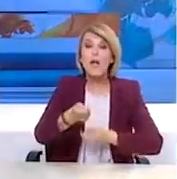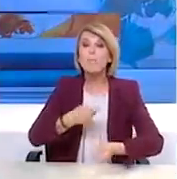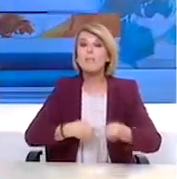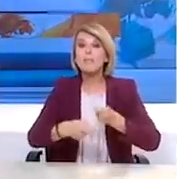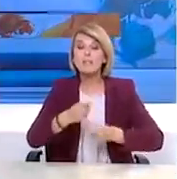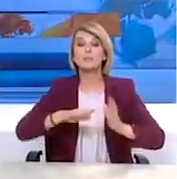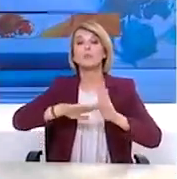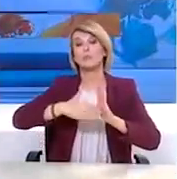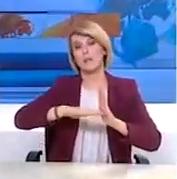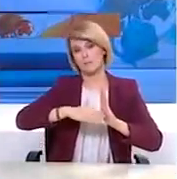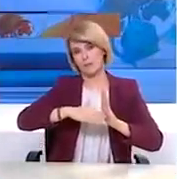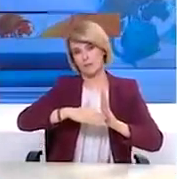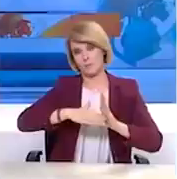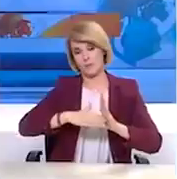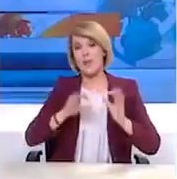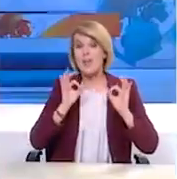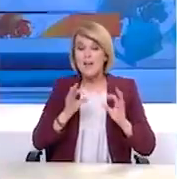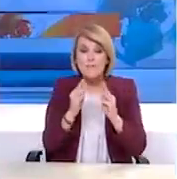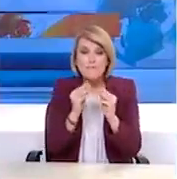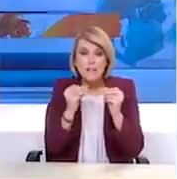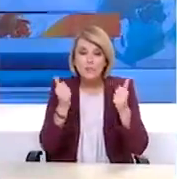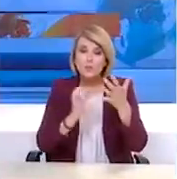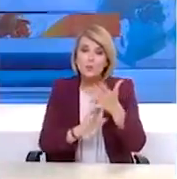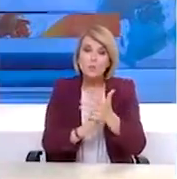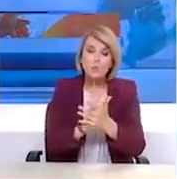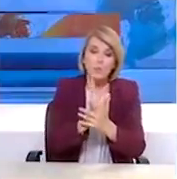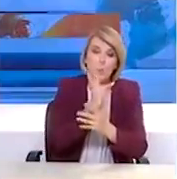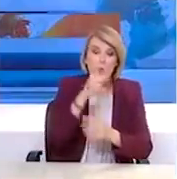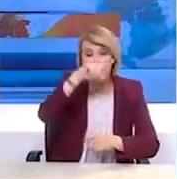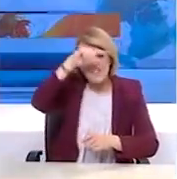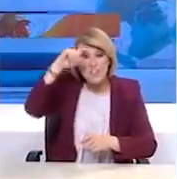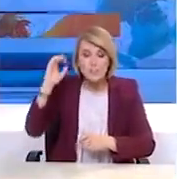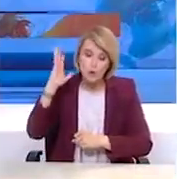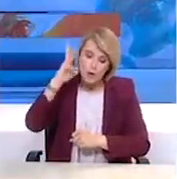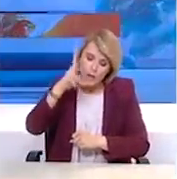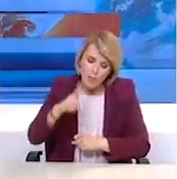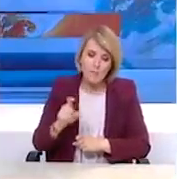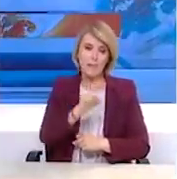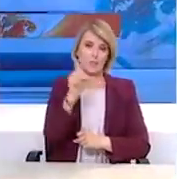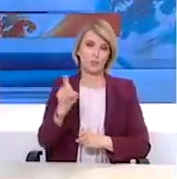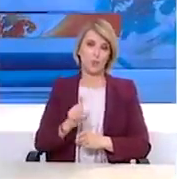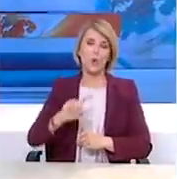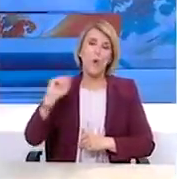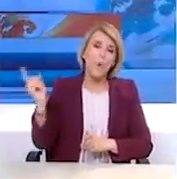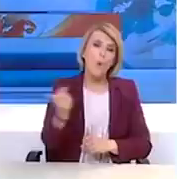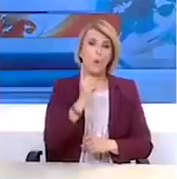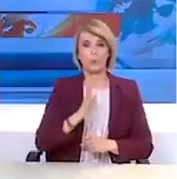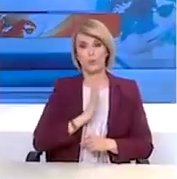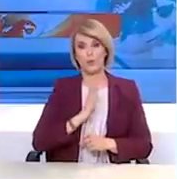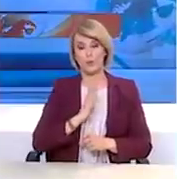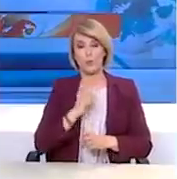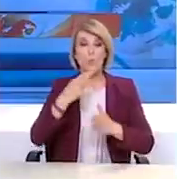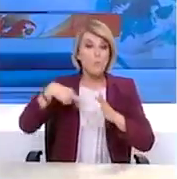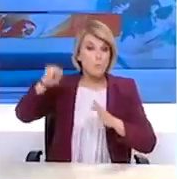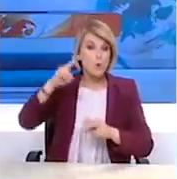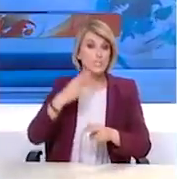των εργαζομένων, καθώς επίσης και τη βελτίωση της δύσκολης καθημερινότητας των συμπολιτών μας. Το πιο σημαντικό